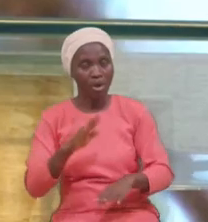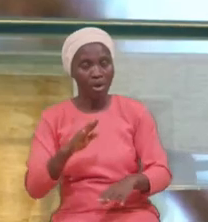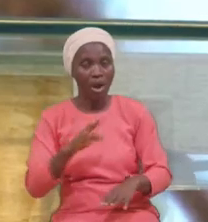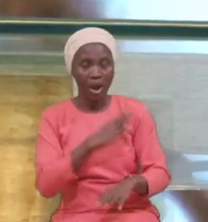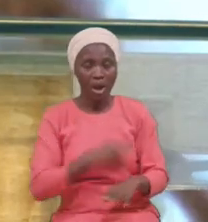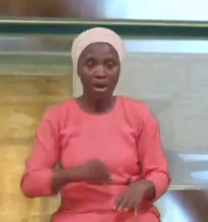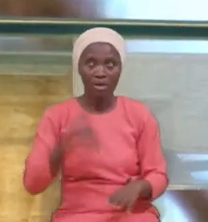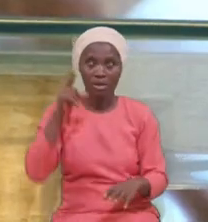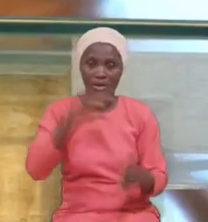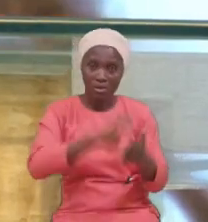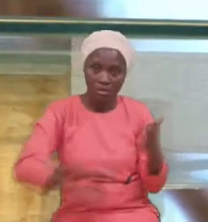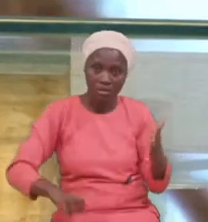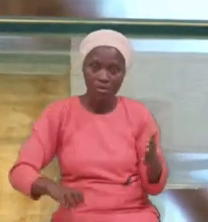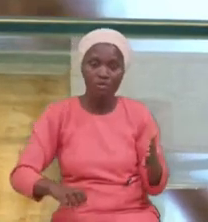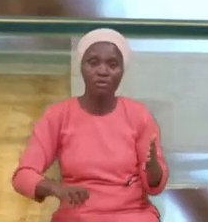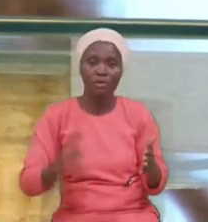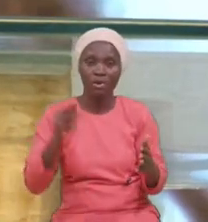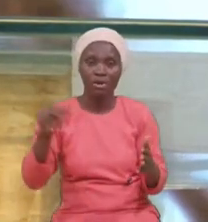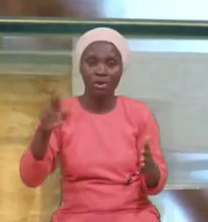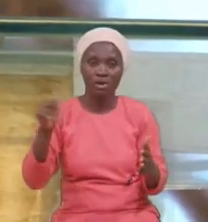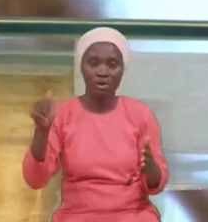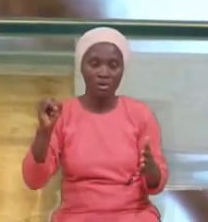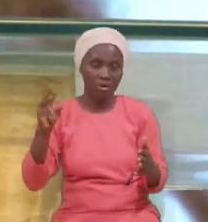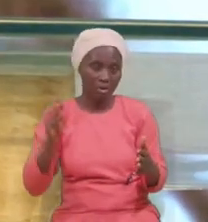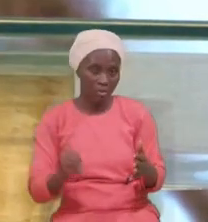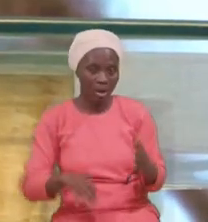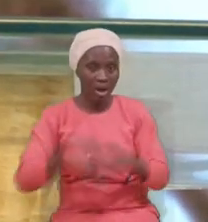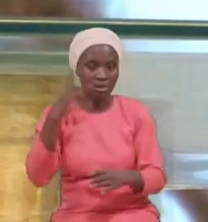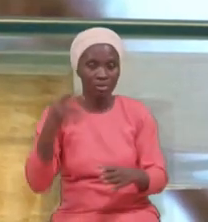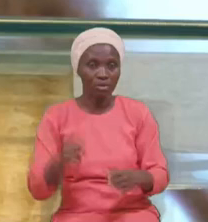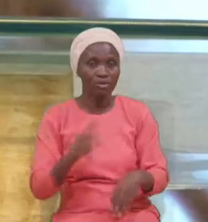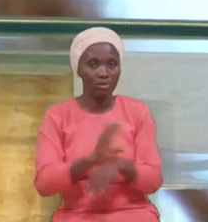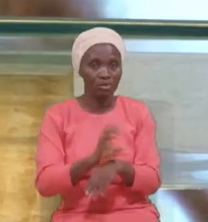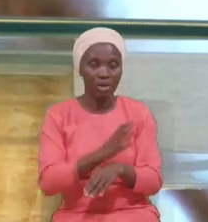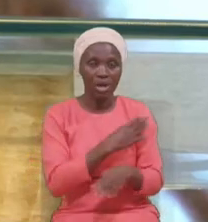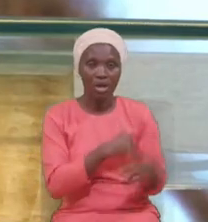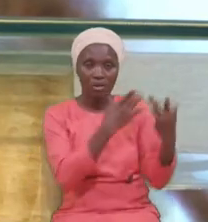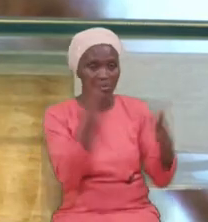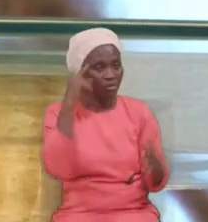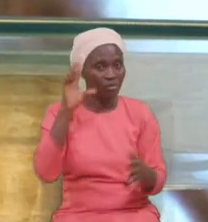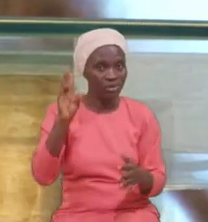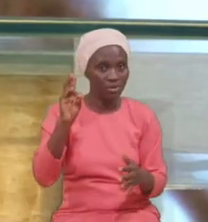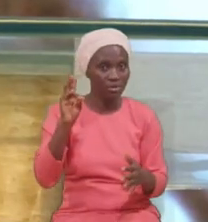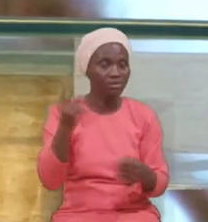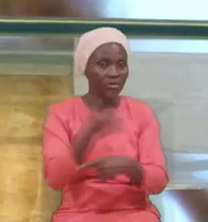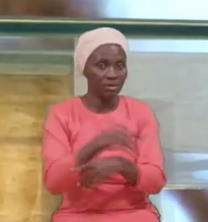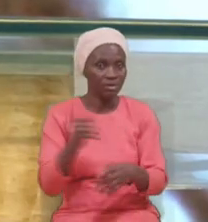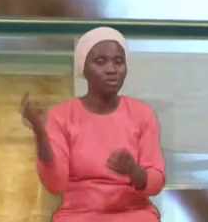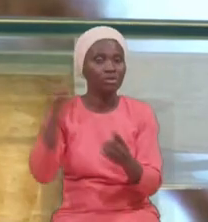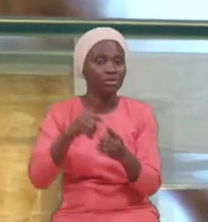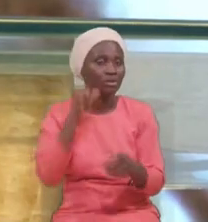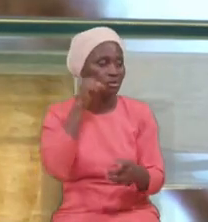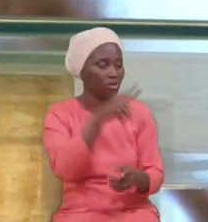Marie d'une lèpre. Et elle a été ôtée du camp et tout Israël